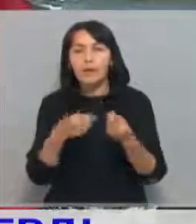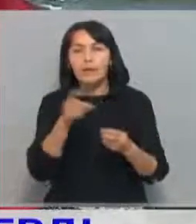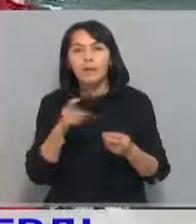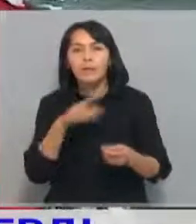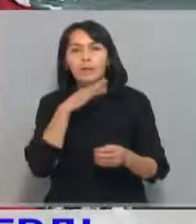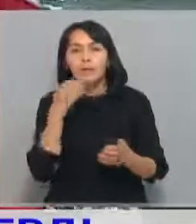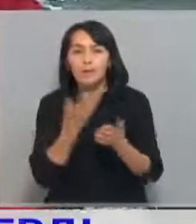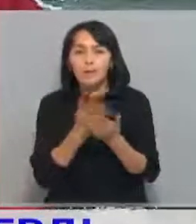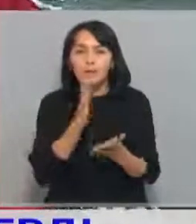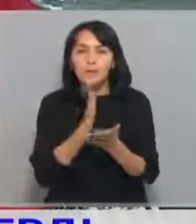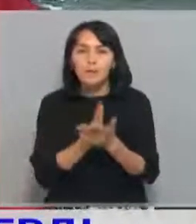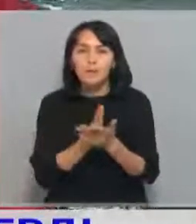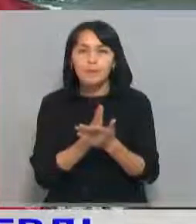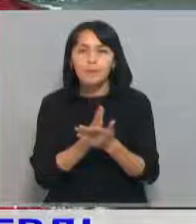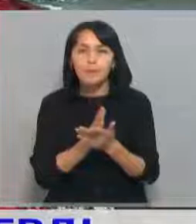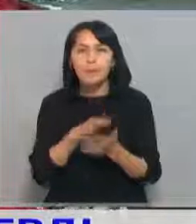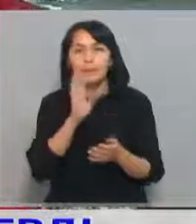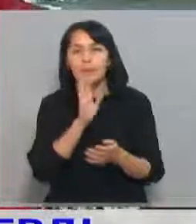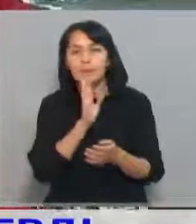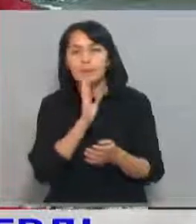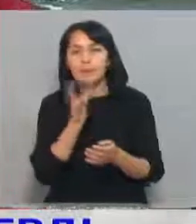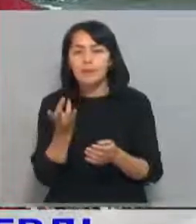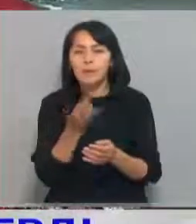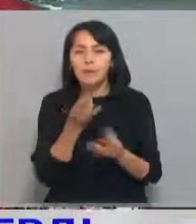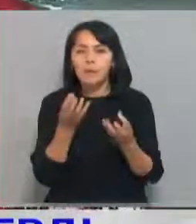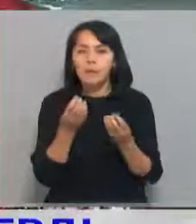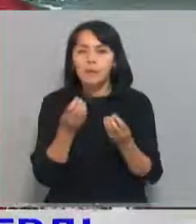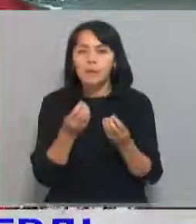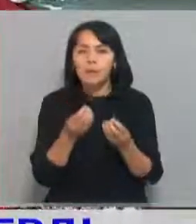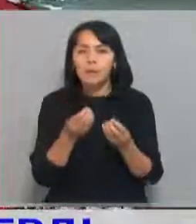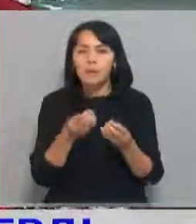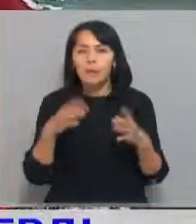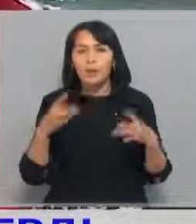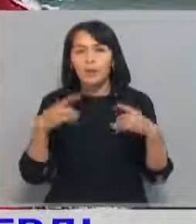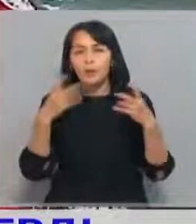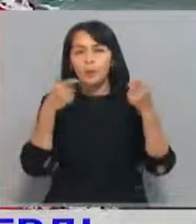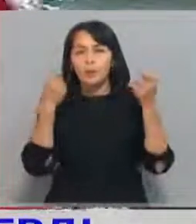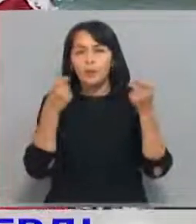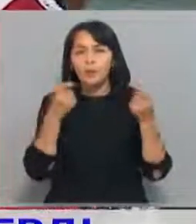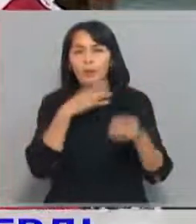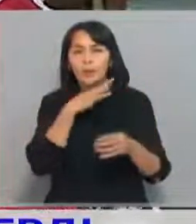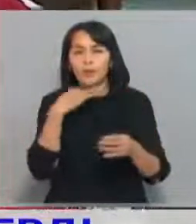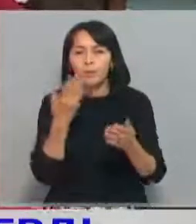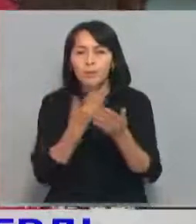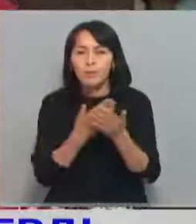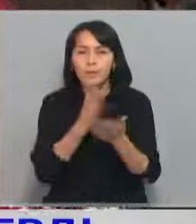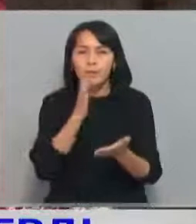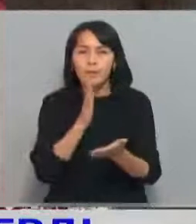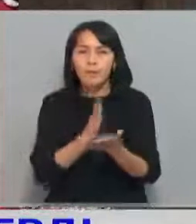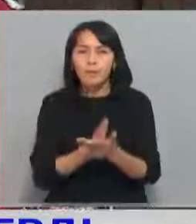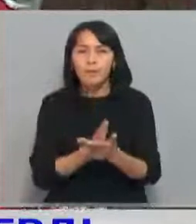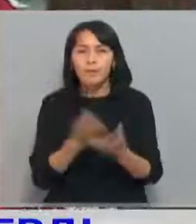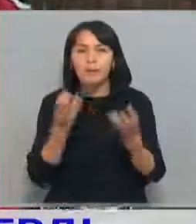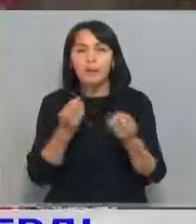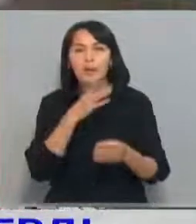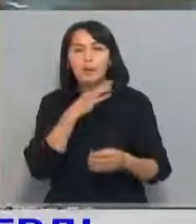көп тапсырыс береді. Қыздың жасауын жасаймыз, құдалық, киіт деген сияқты көрпелерге тапсырыс беріп жатыр.